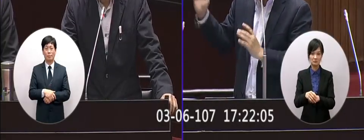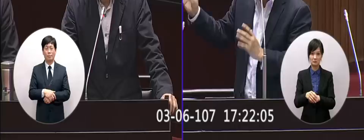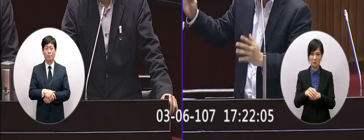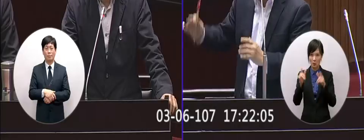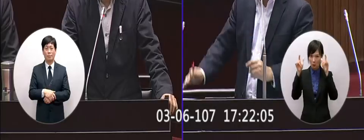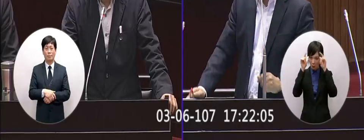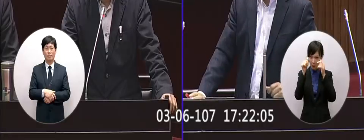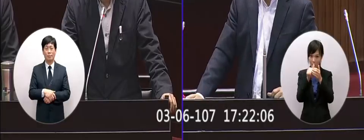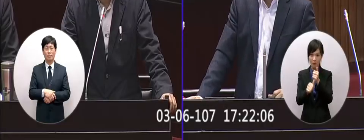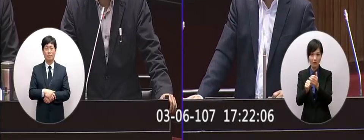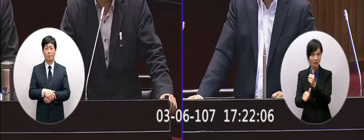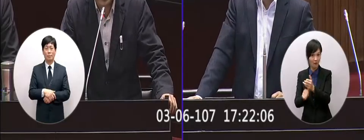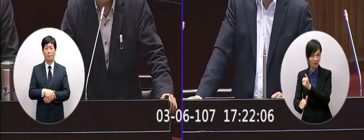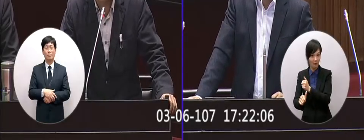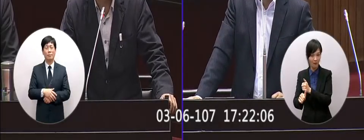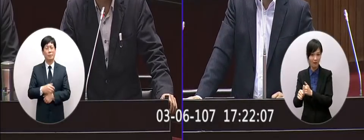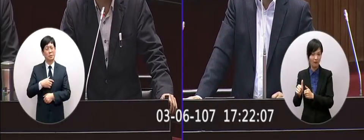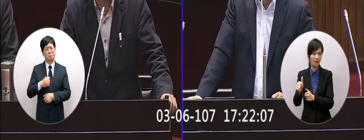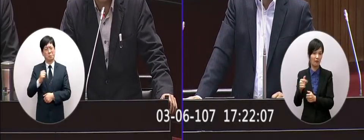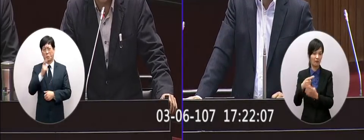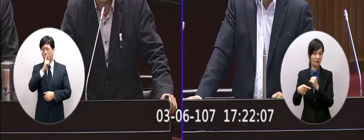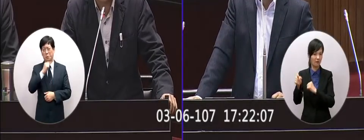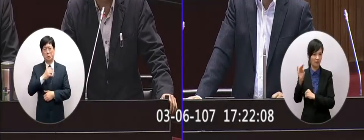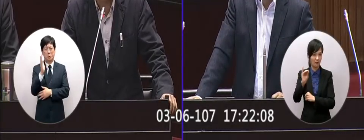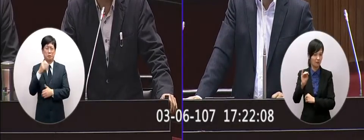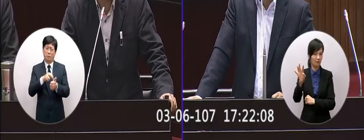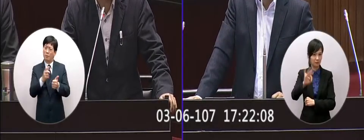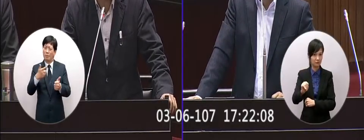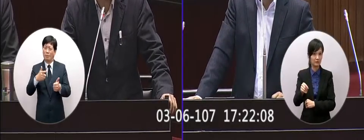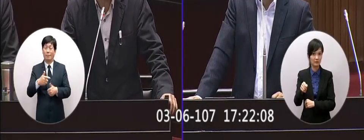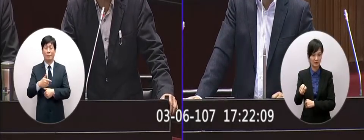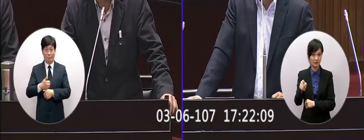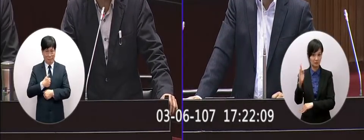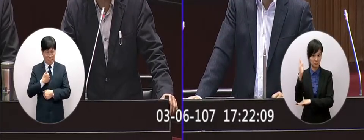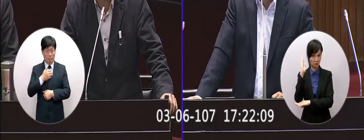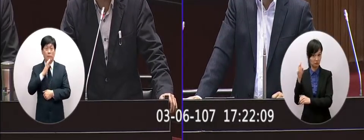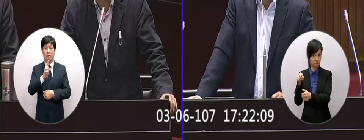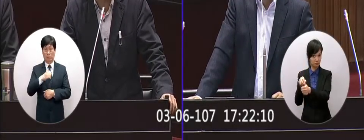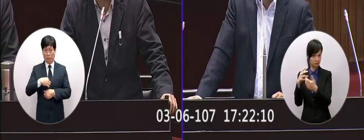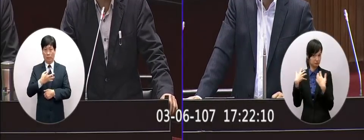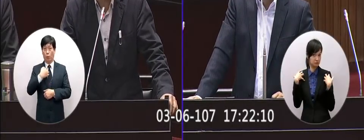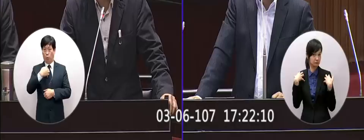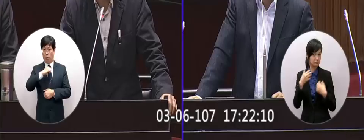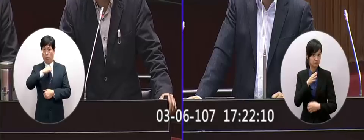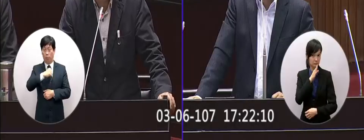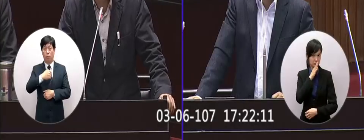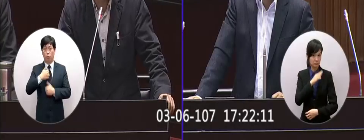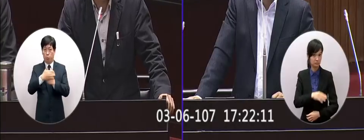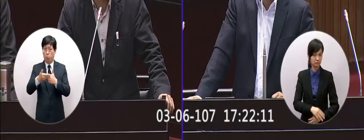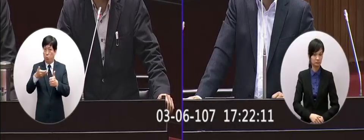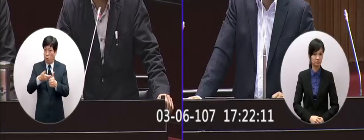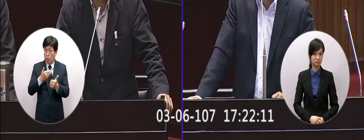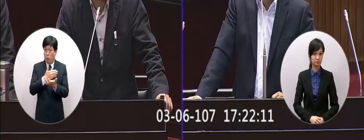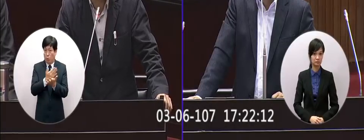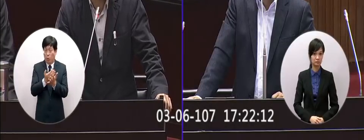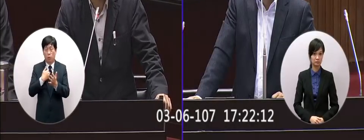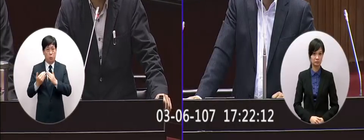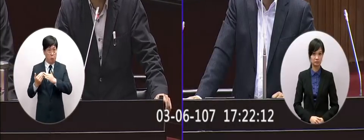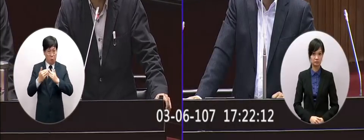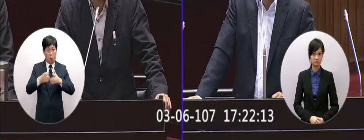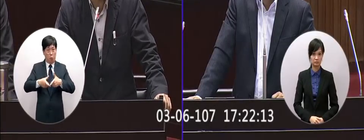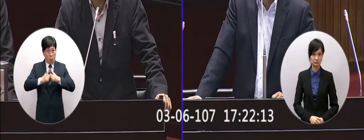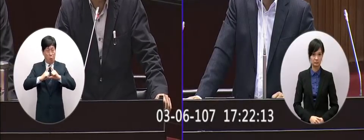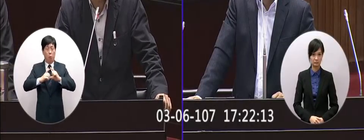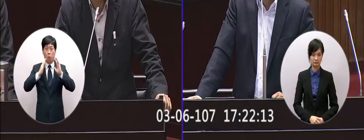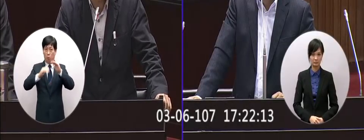们，它不是流浪狗呢。 对啦，咱袂在讲政府饲的啦吼，这是确实是它是我们台湾保育吼富裕很